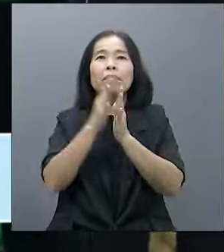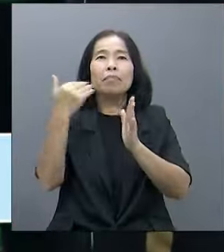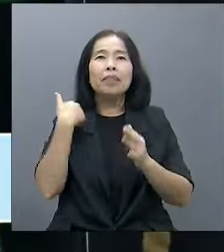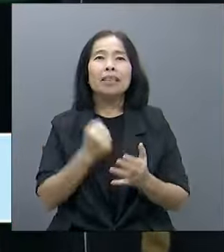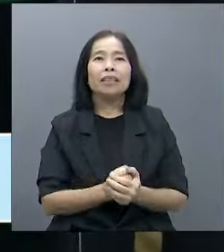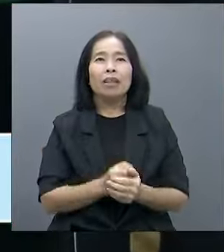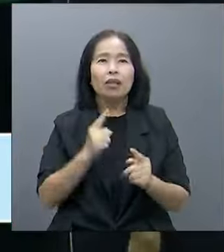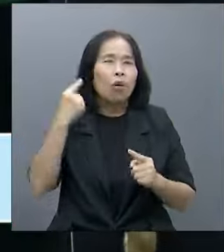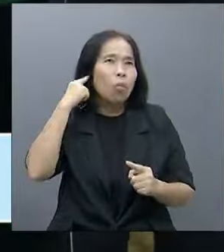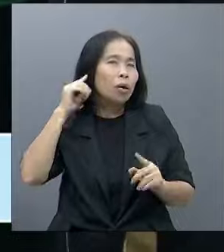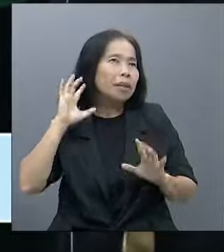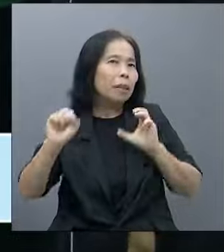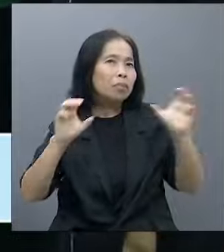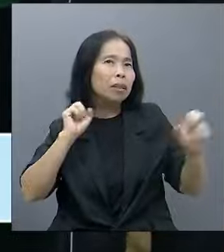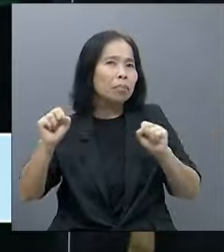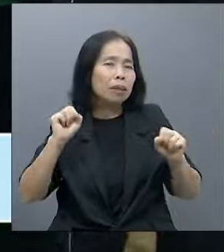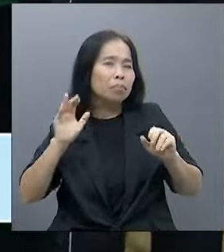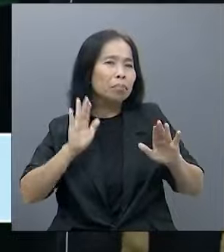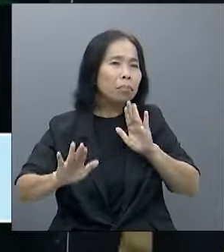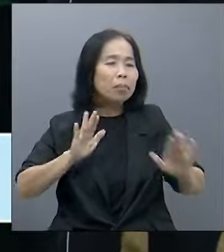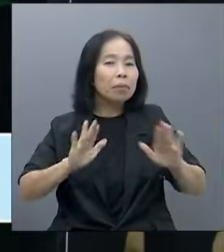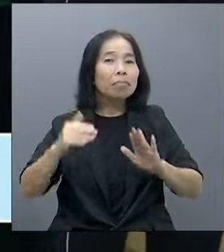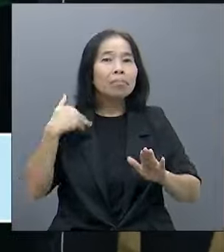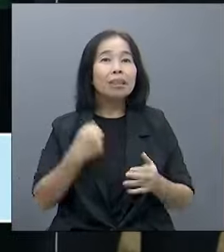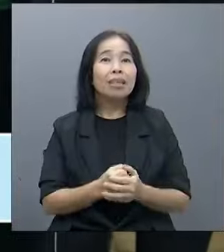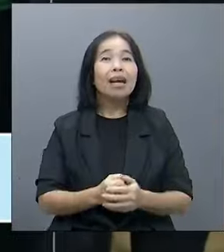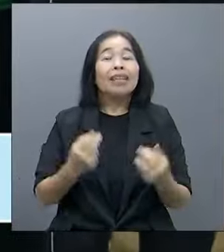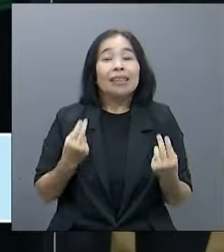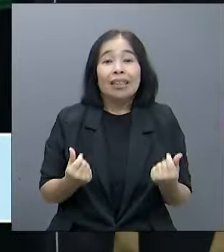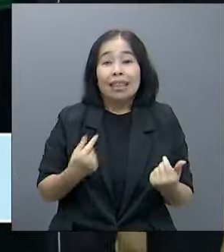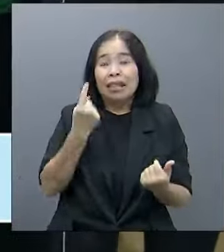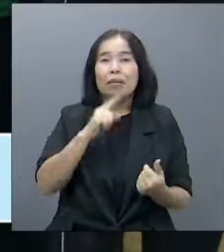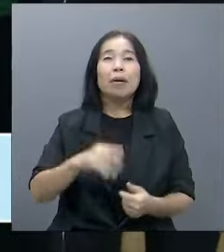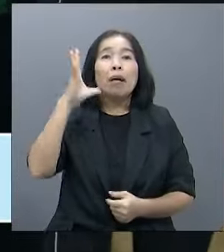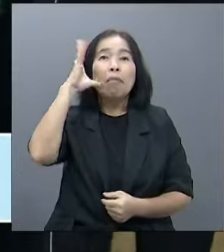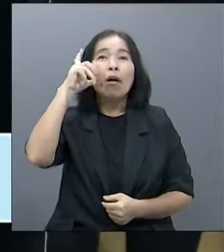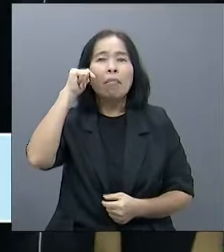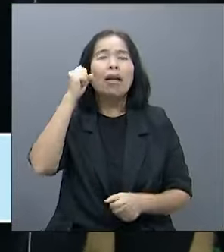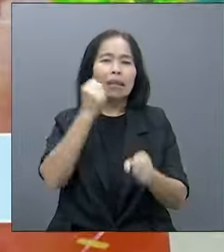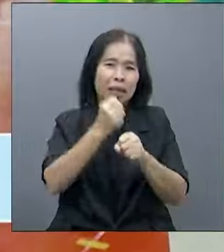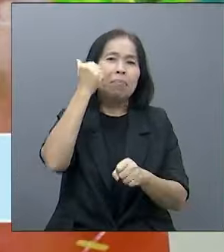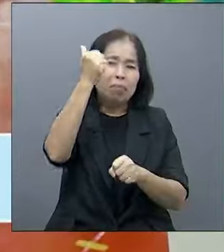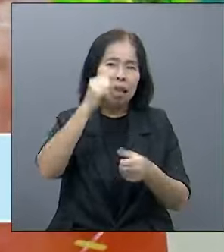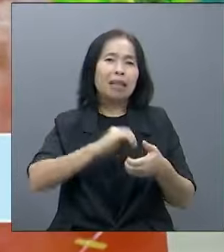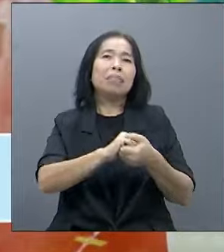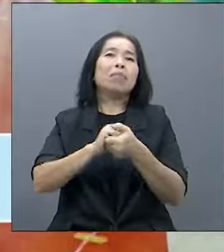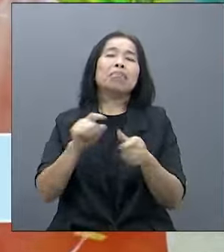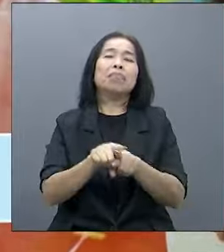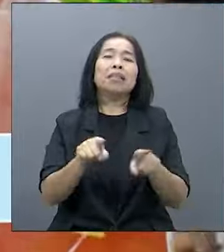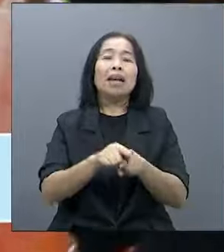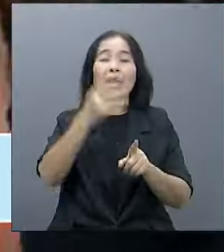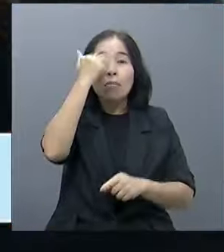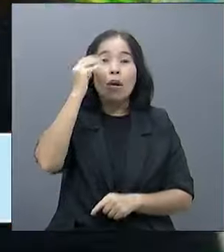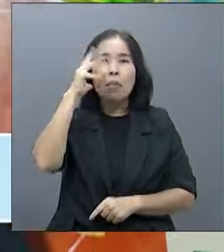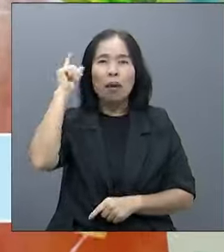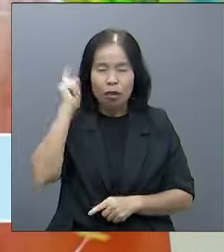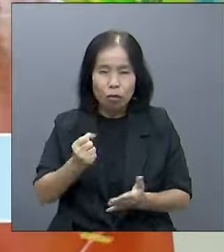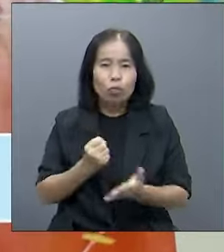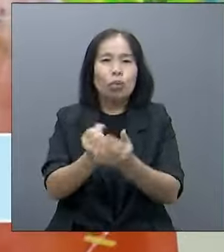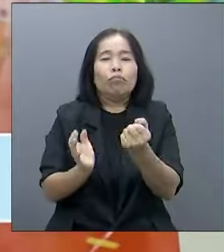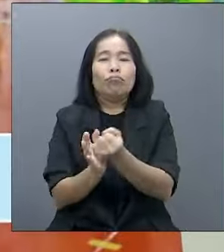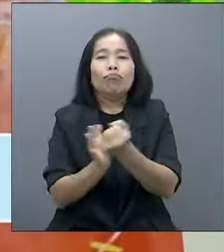หวะที่สำคัญค่ะไม่ใช่แค่เรื่องของการเต้นคุณแม่คุณพ่อก็สำคัญ ใช่ค่ะเพราะว่าคุณพ่อคุณแม่ต้องซัพพอร์ตนะคุ